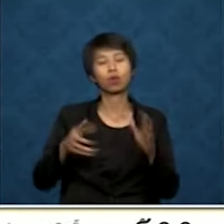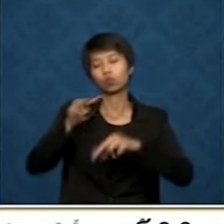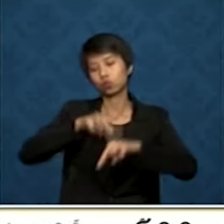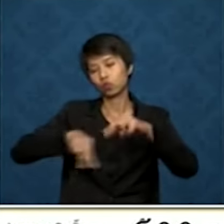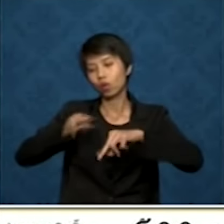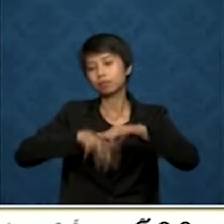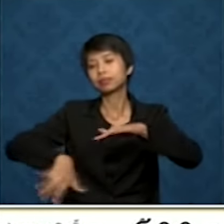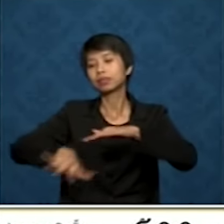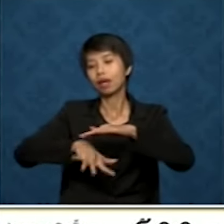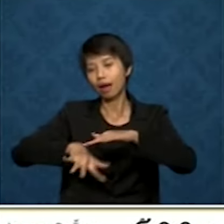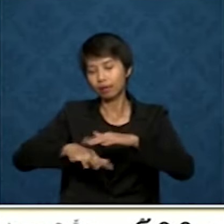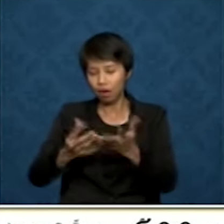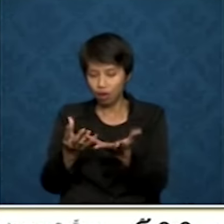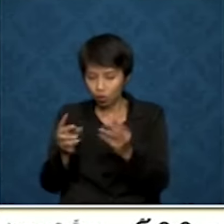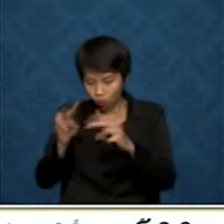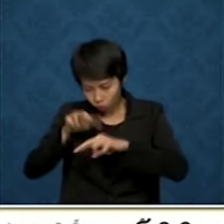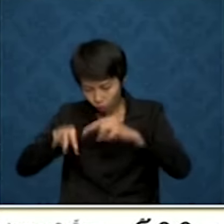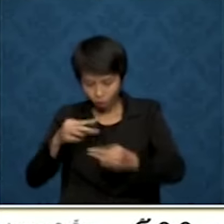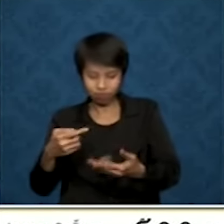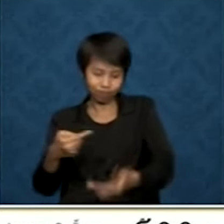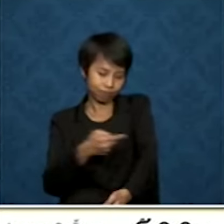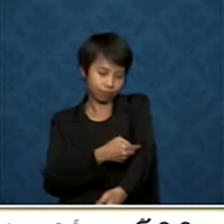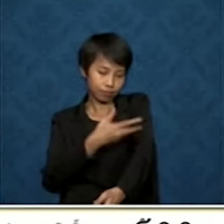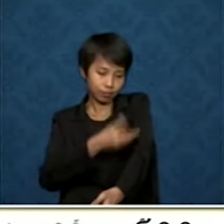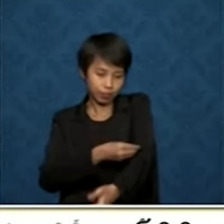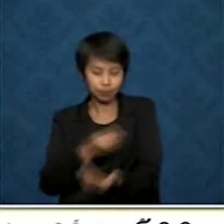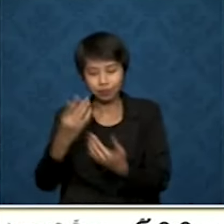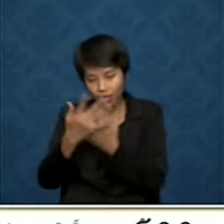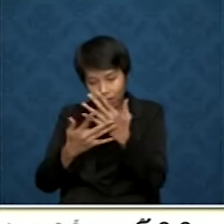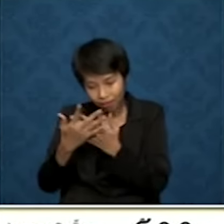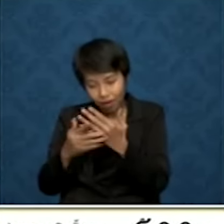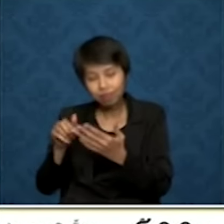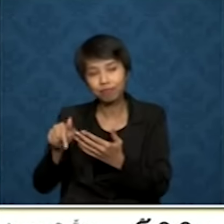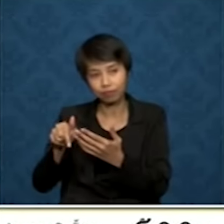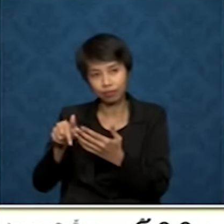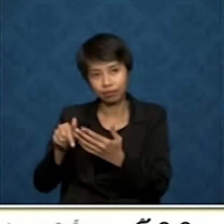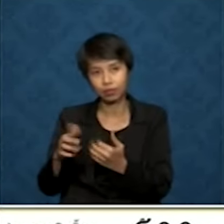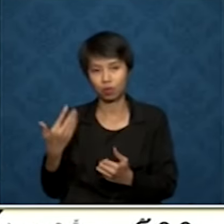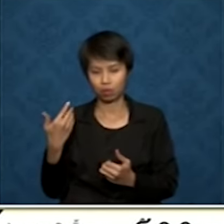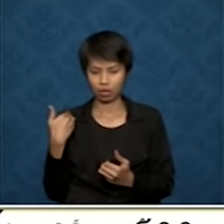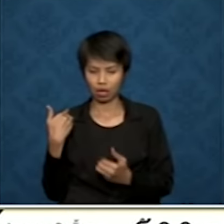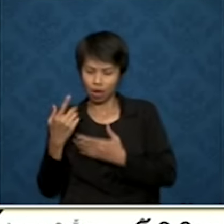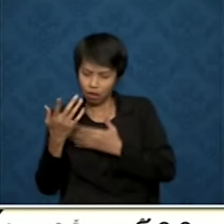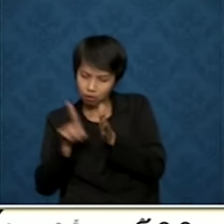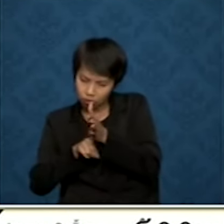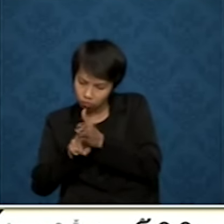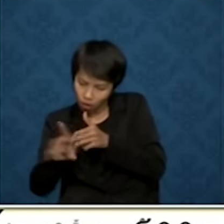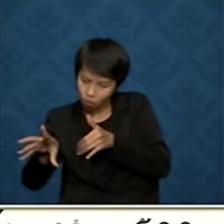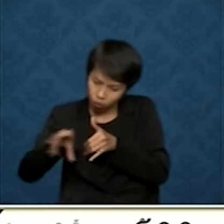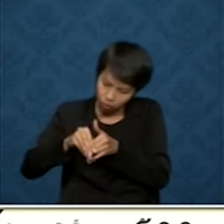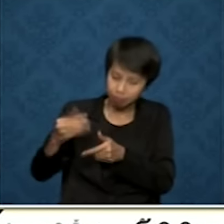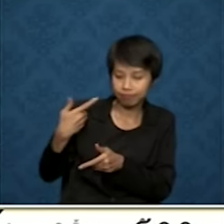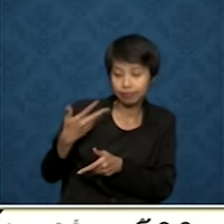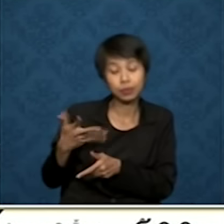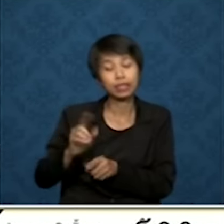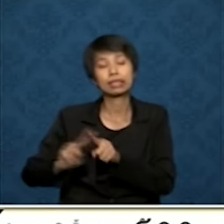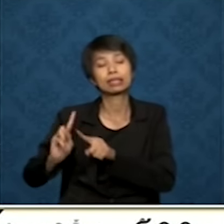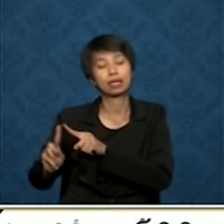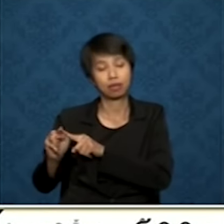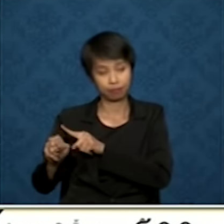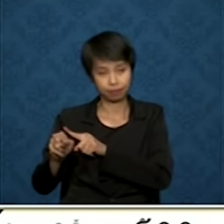ตรวจนับเม็ดเลือดเพราะเมื่อกี้เราต้องแยกอะไรฮะเยื่อหุมหัวใจอักเสบอาจจะดูเอ๊ะมีการติดเชื้อมีเม็ดเลึกขาวขึ้นเป็นตัวไหนอะไรอย่าง